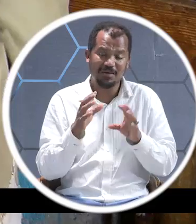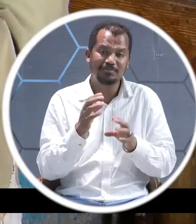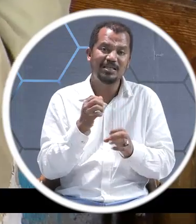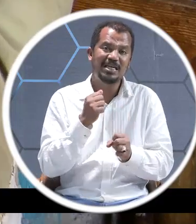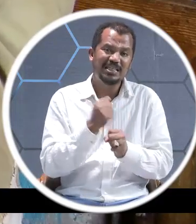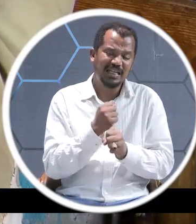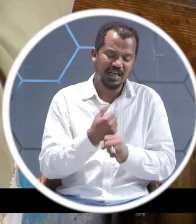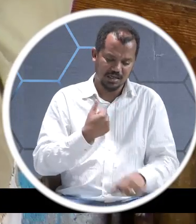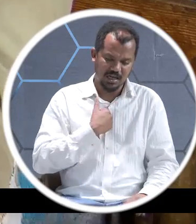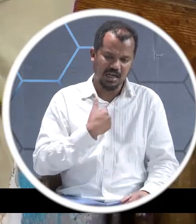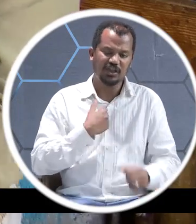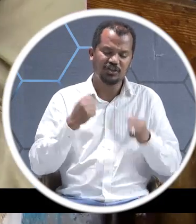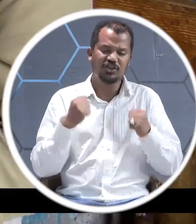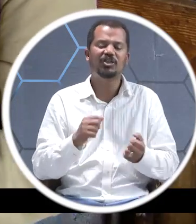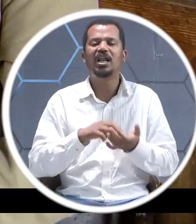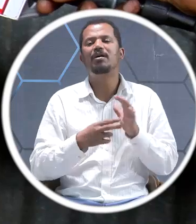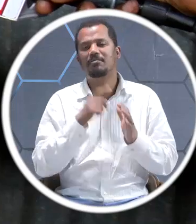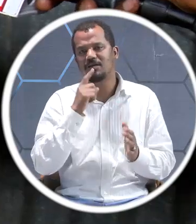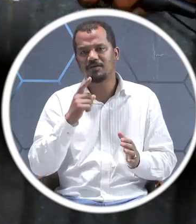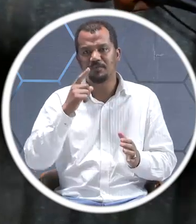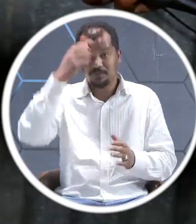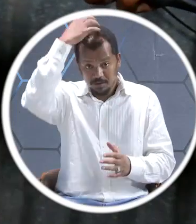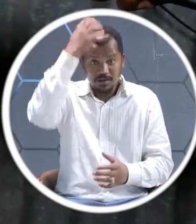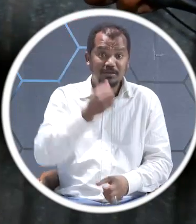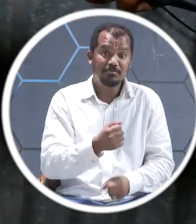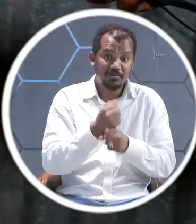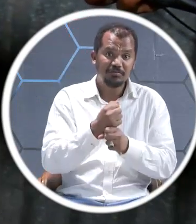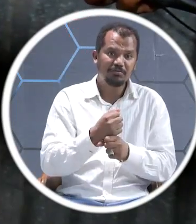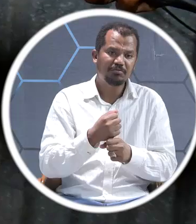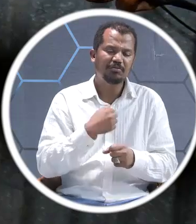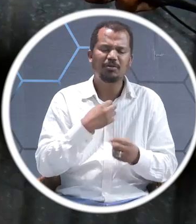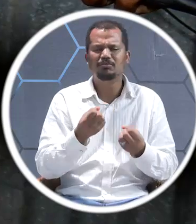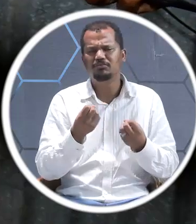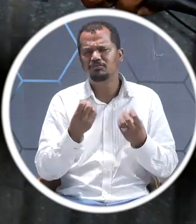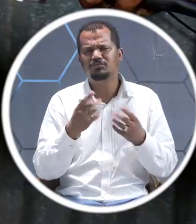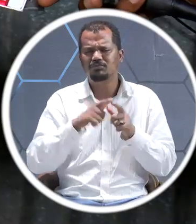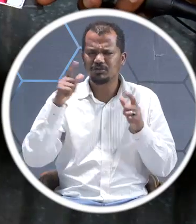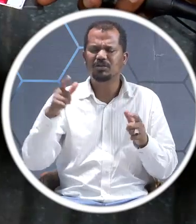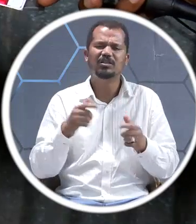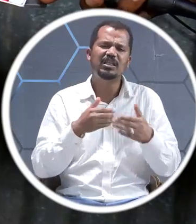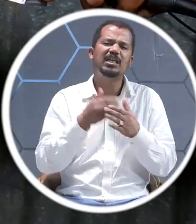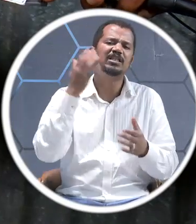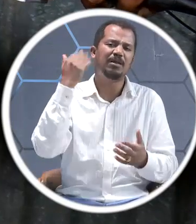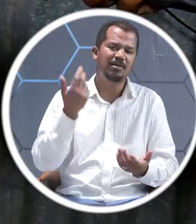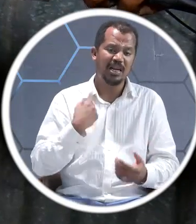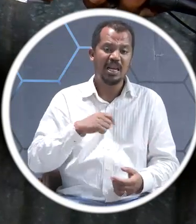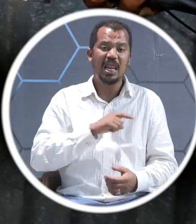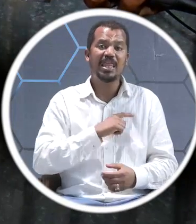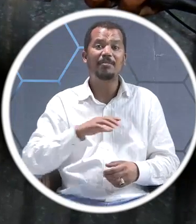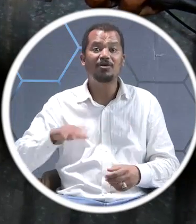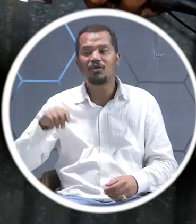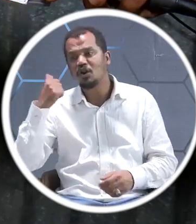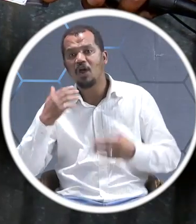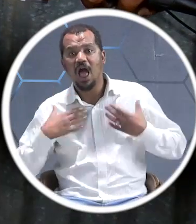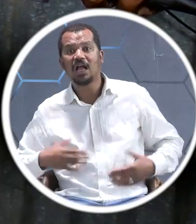سرتن یا وراثت چنین چلانه مالنو مگس بیگد فاس کزاری بزود دریان درس نف بیگد فاس کوان لینیا کرتو